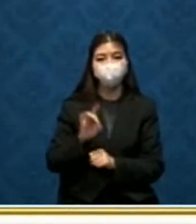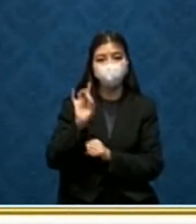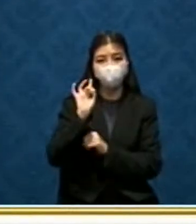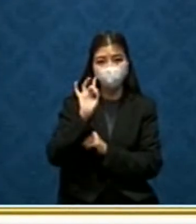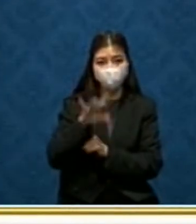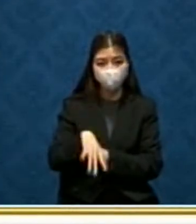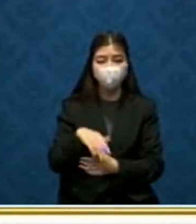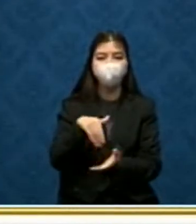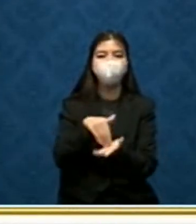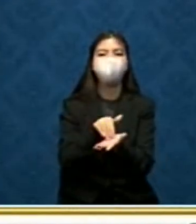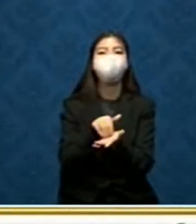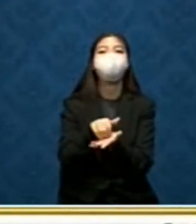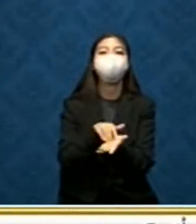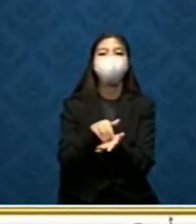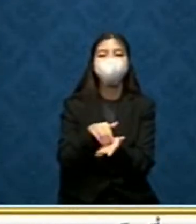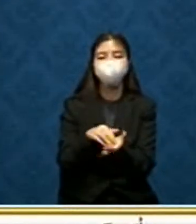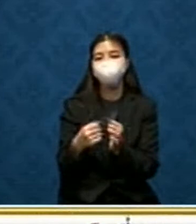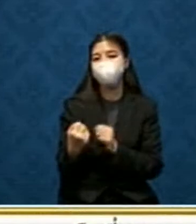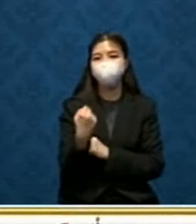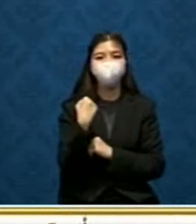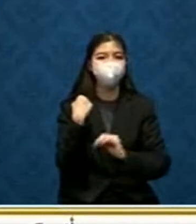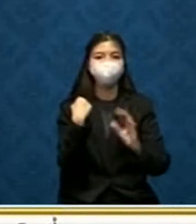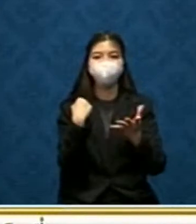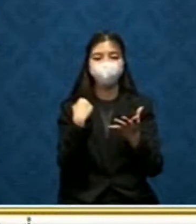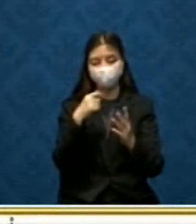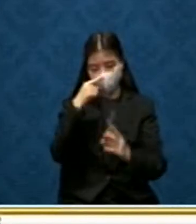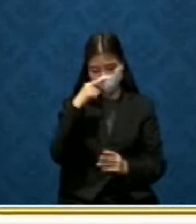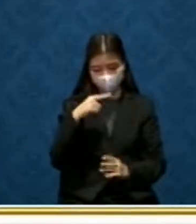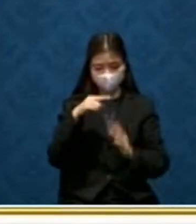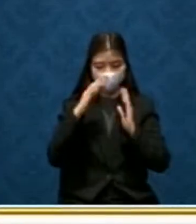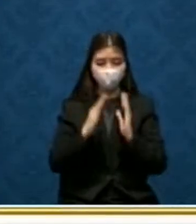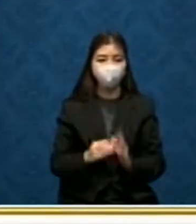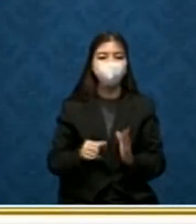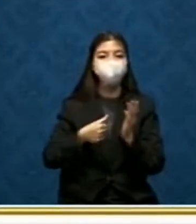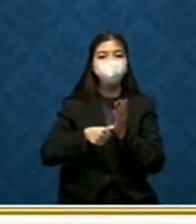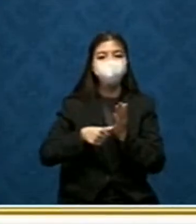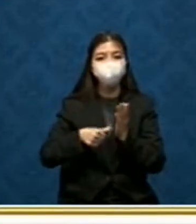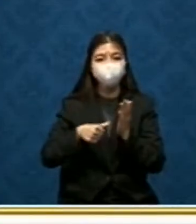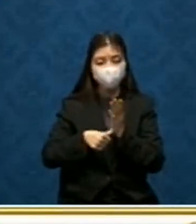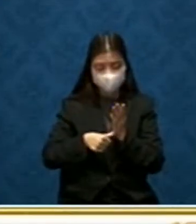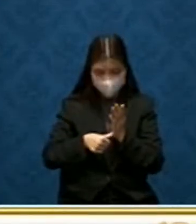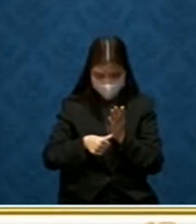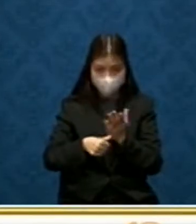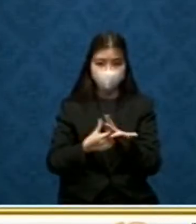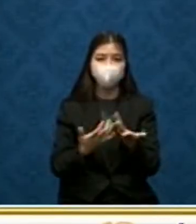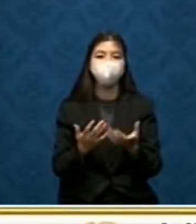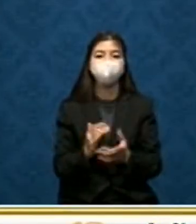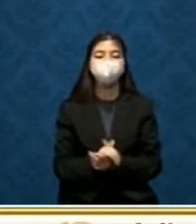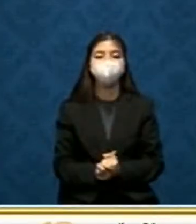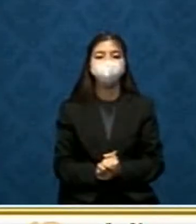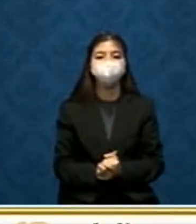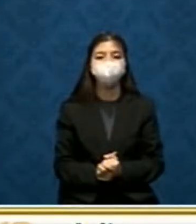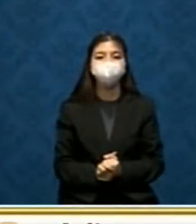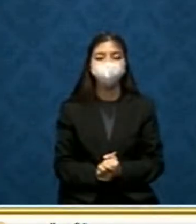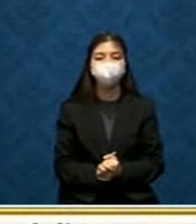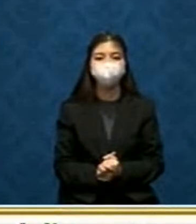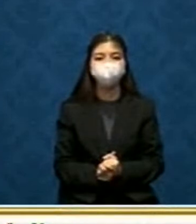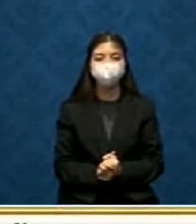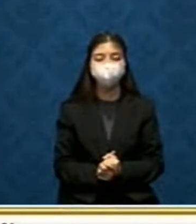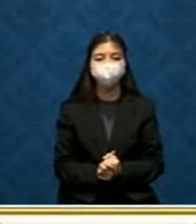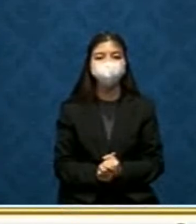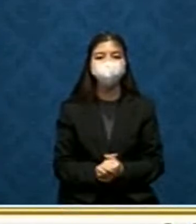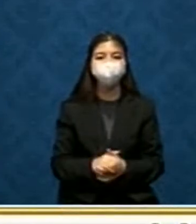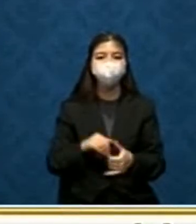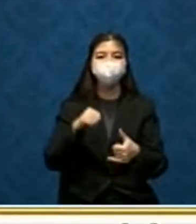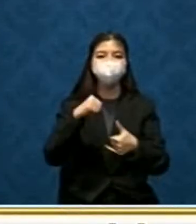กำลังจะอ่อนเปรียจเสียขาคนไทยกำลงจะต้องนี่ทั่วหมysisแล้วก็ลจะถูกเป็นเวี่ยร่าง